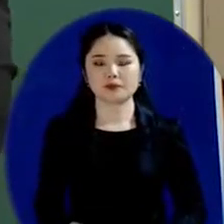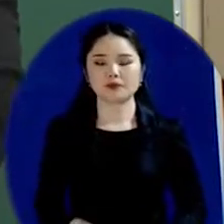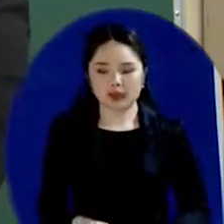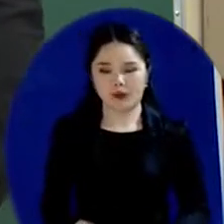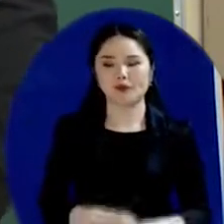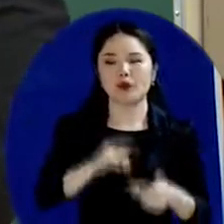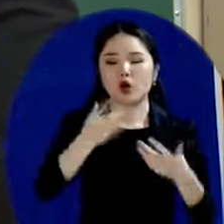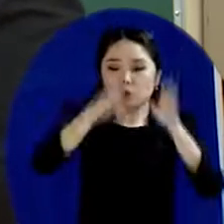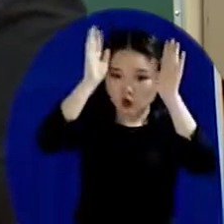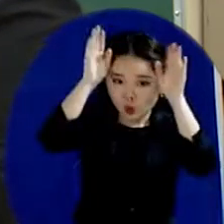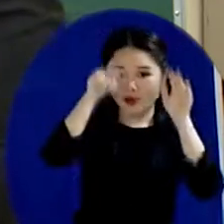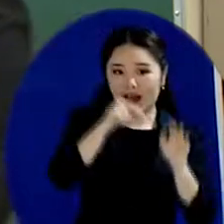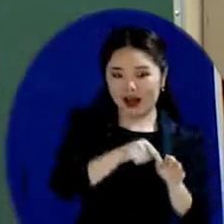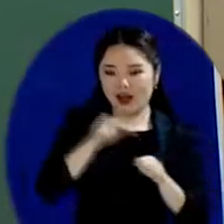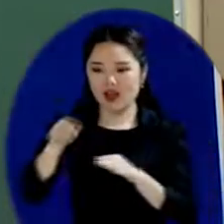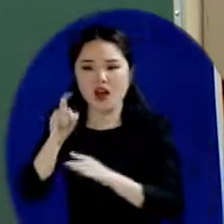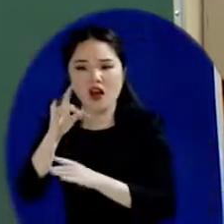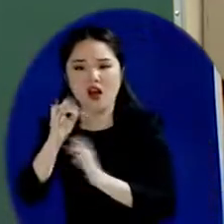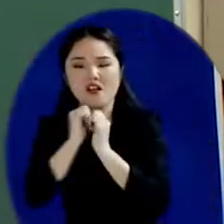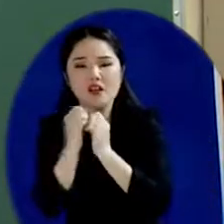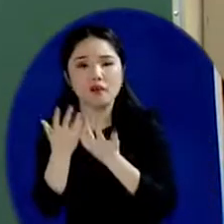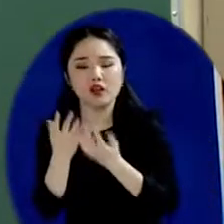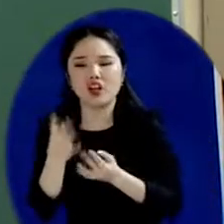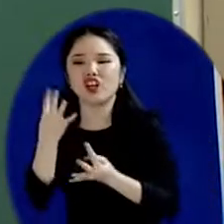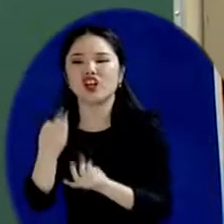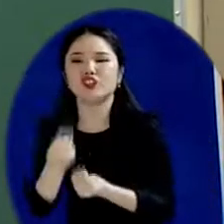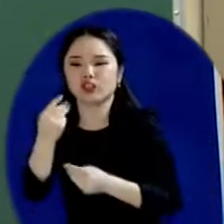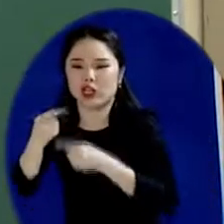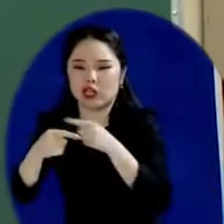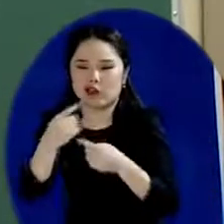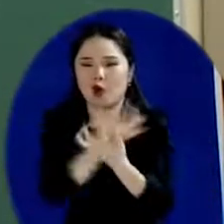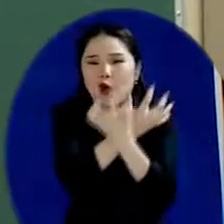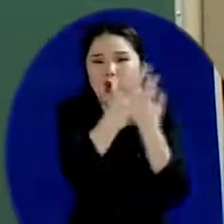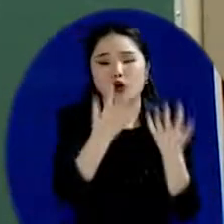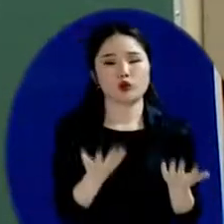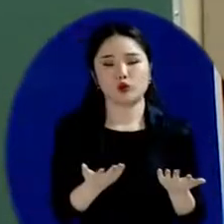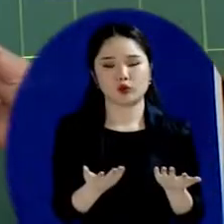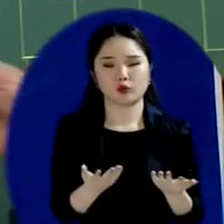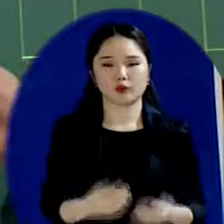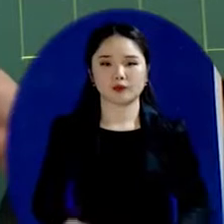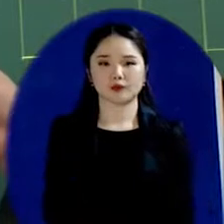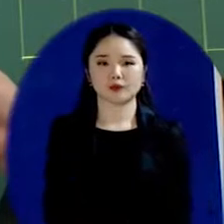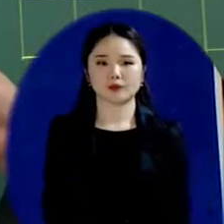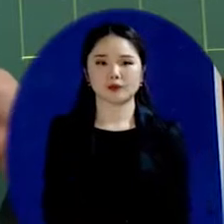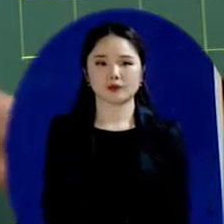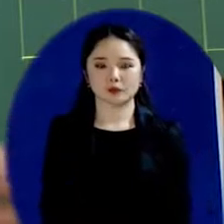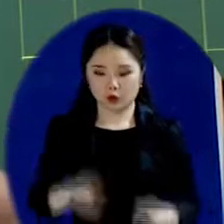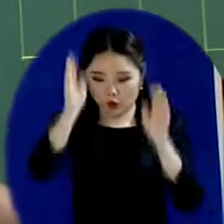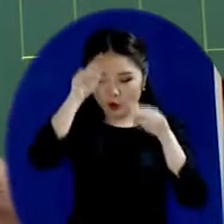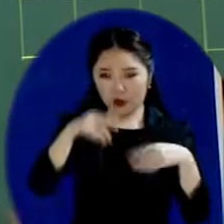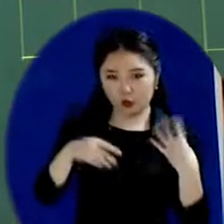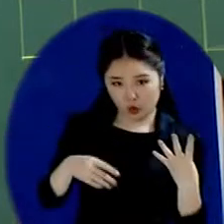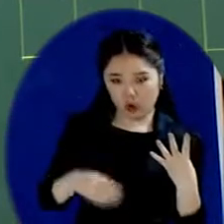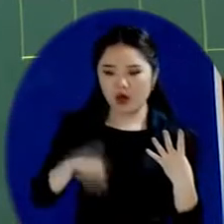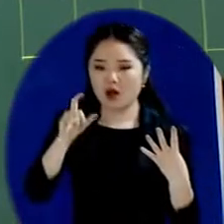Туулай хэрэмнээс хід дахин олон байна вэ? Туулай 4 хэрэм